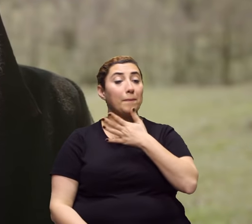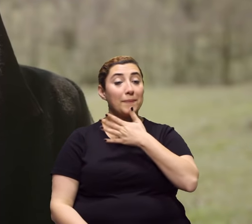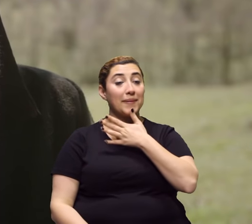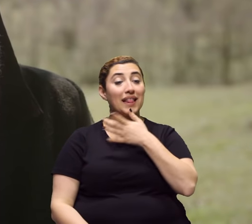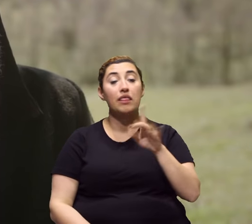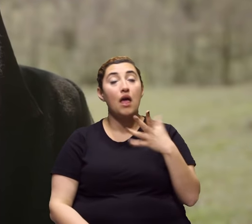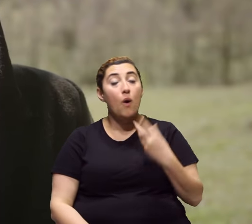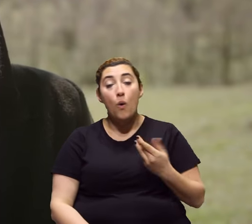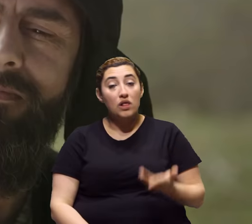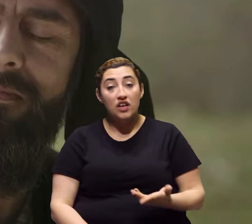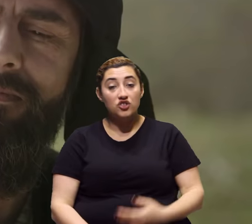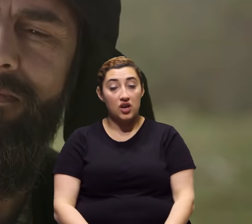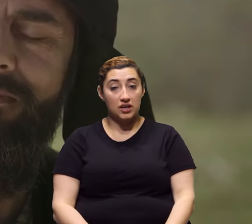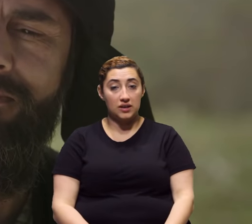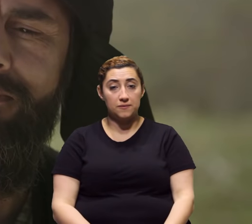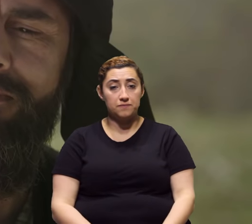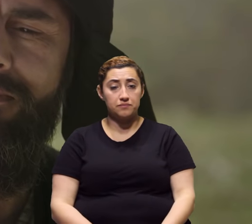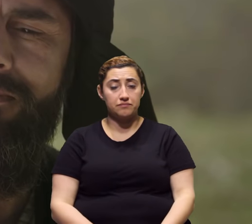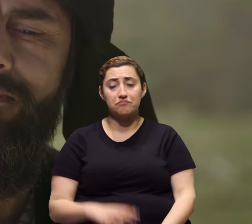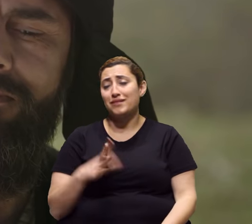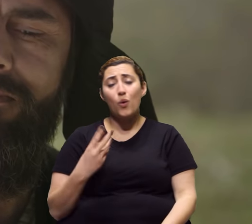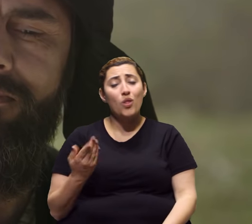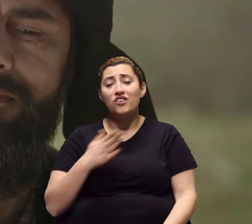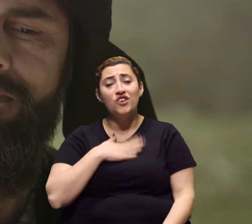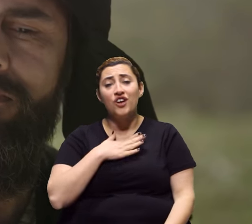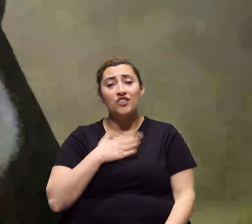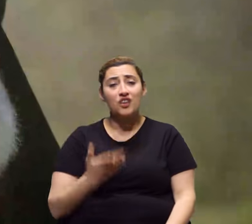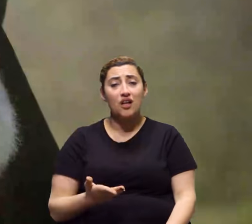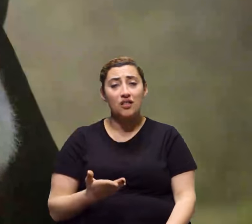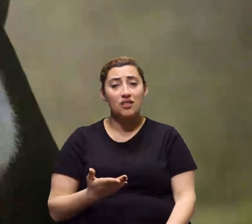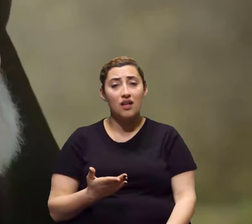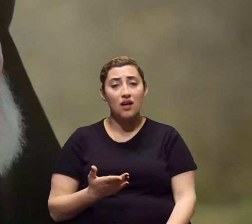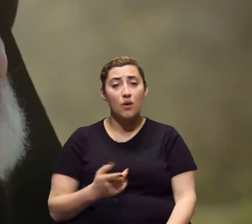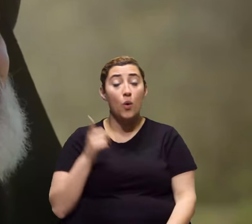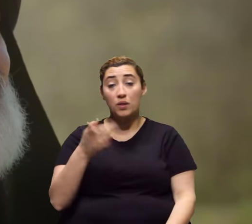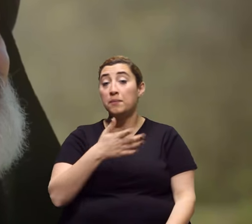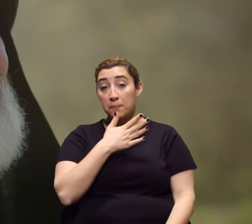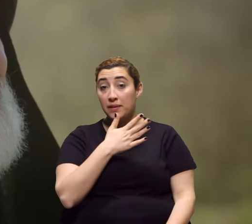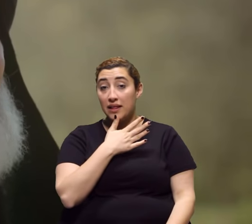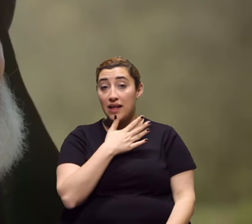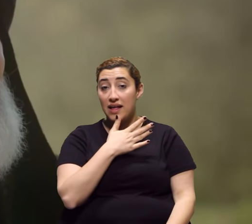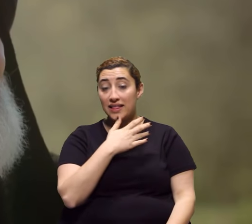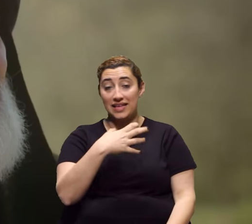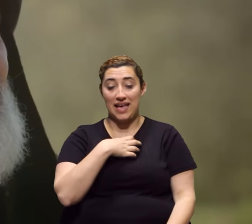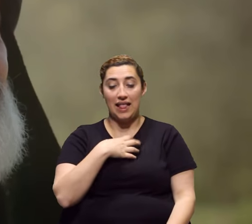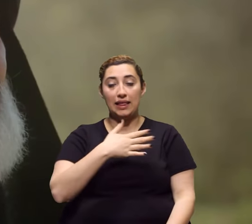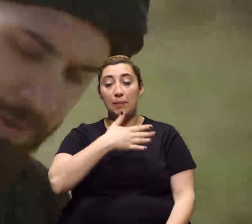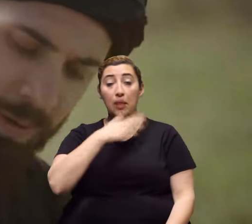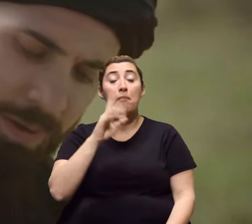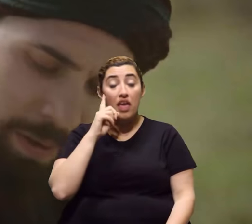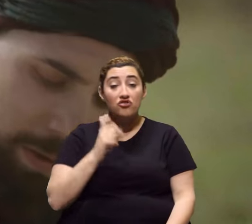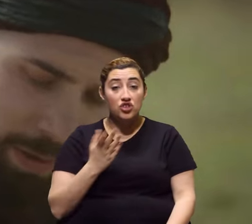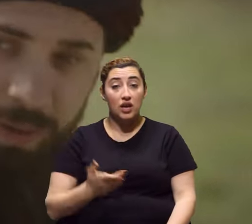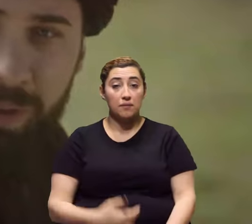de ne ola ki? Ne olacak canlar? Onu bilen kendini bilmez